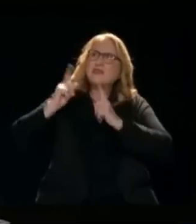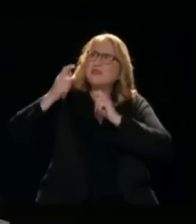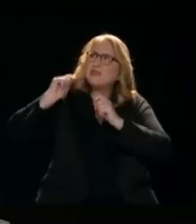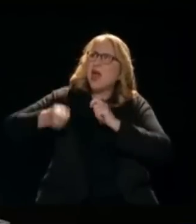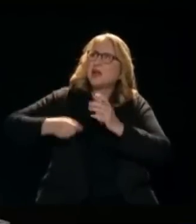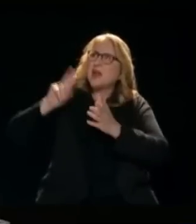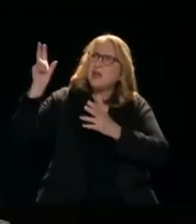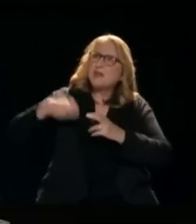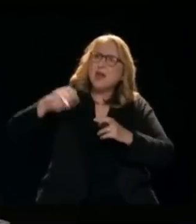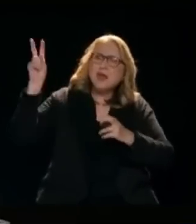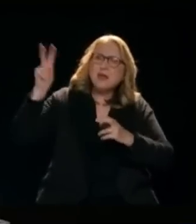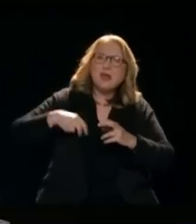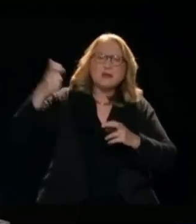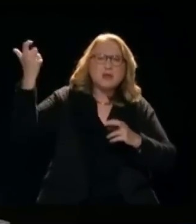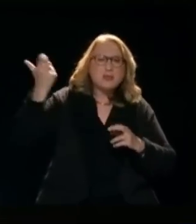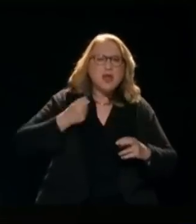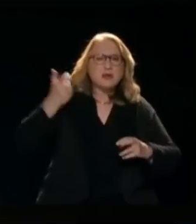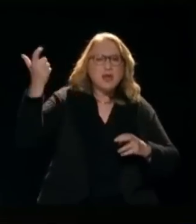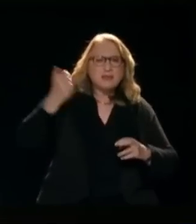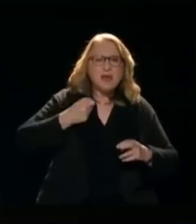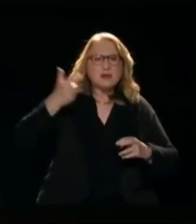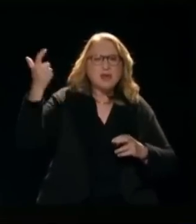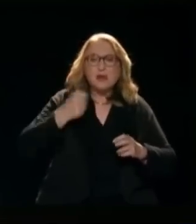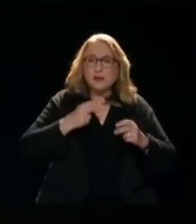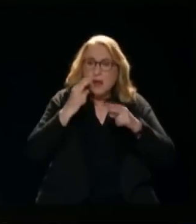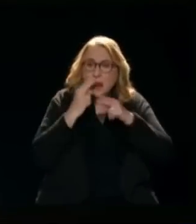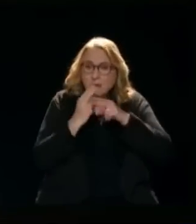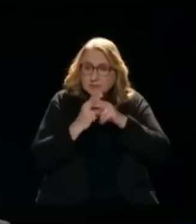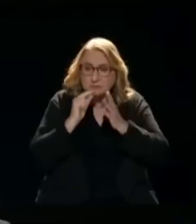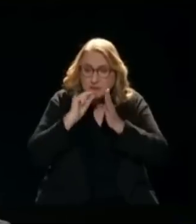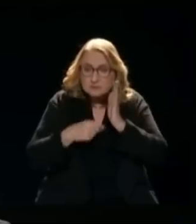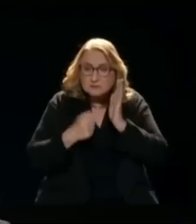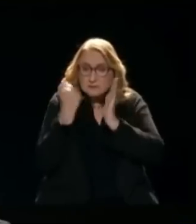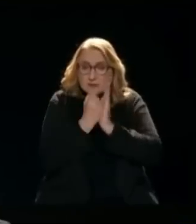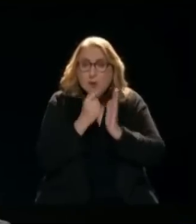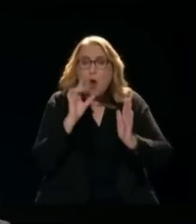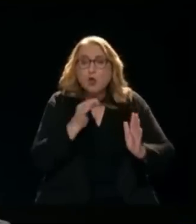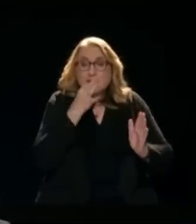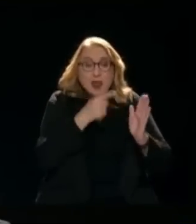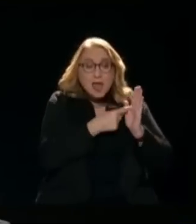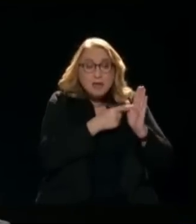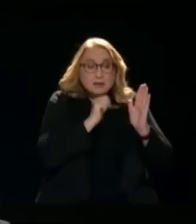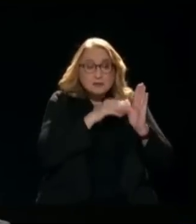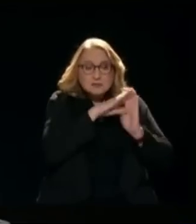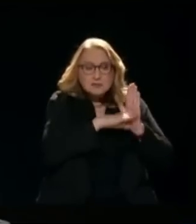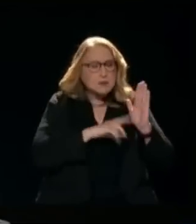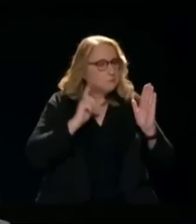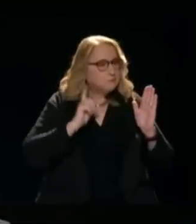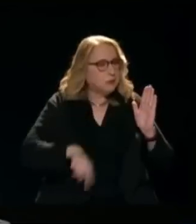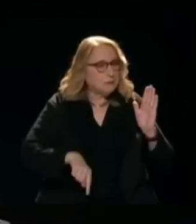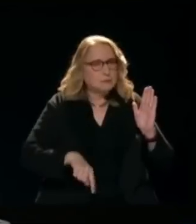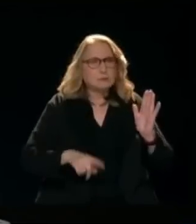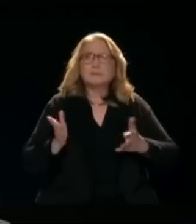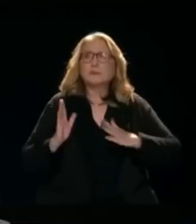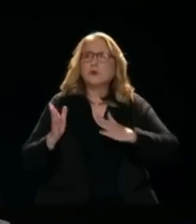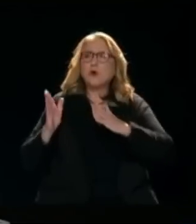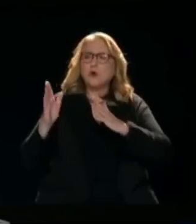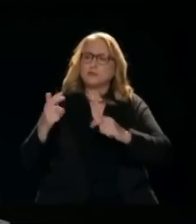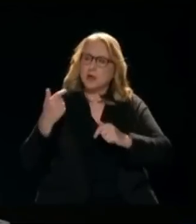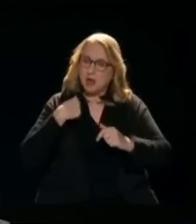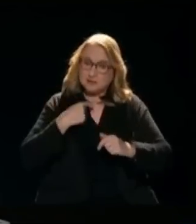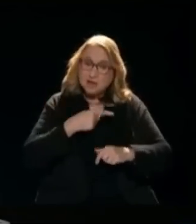τα οποία δεν κυρώθηκαν κατά το πώς προέβλεπε το Σύνταγμα. Επομένως,